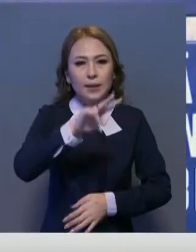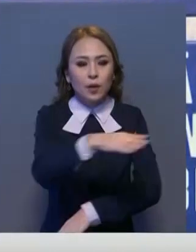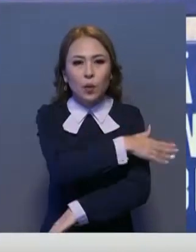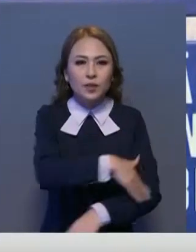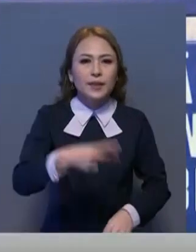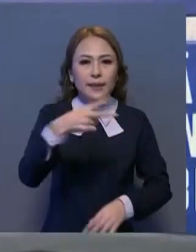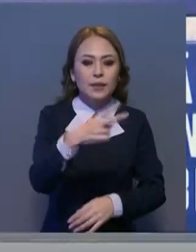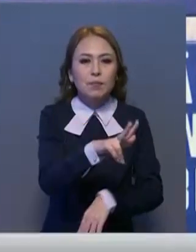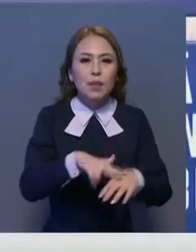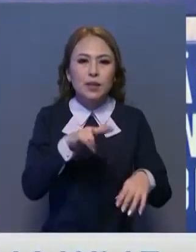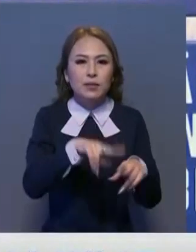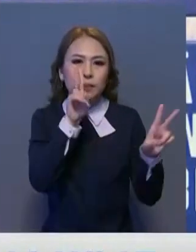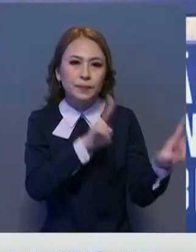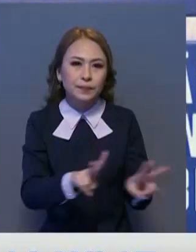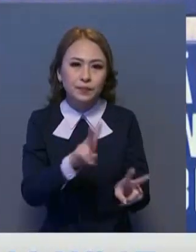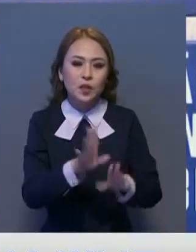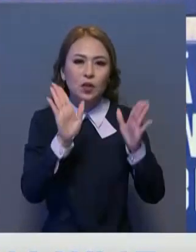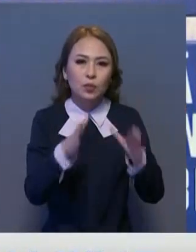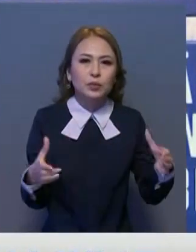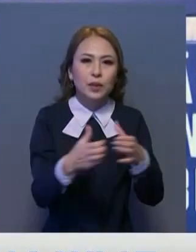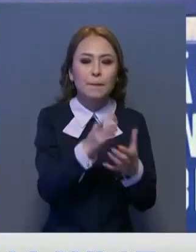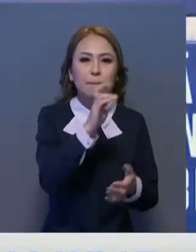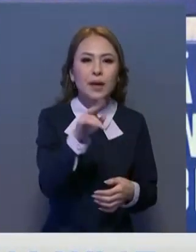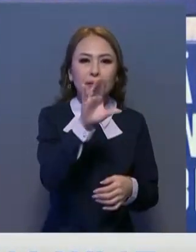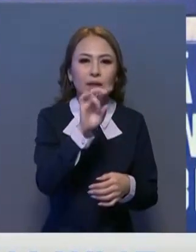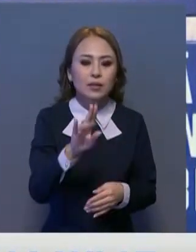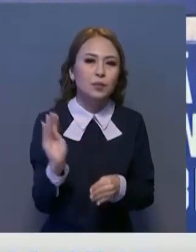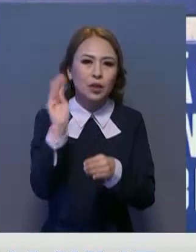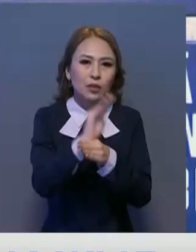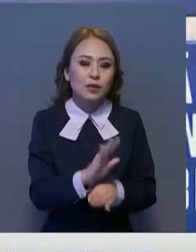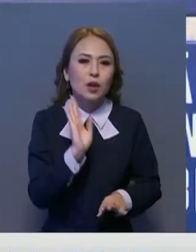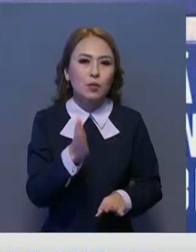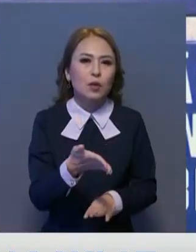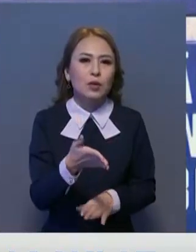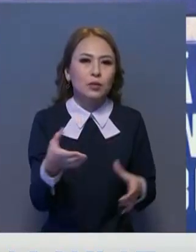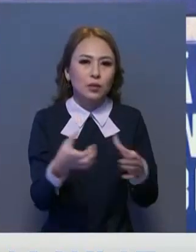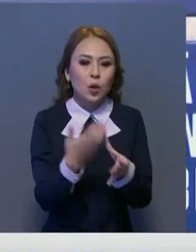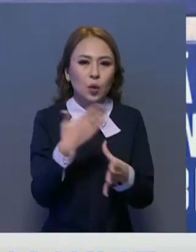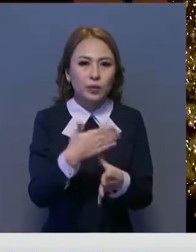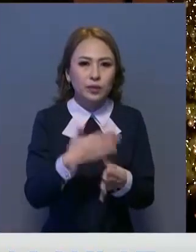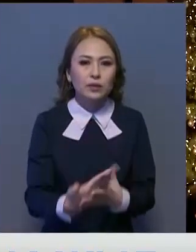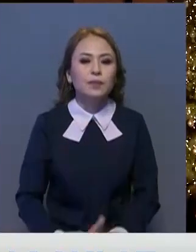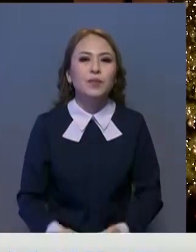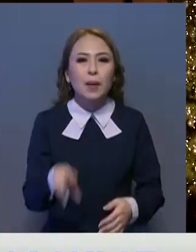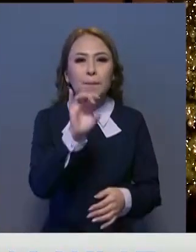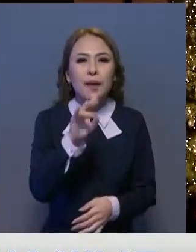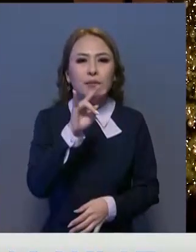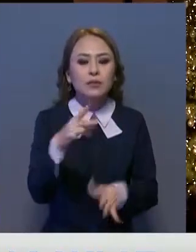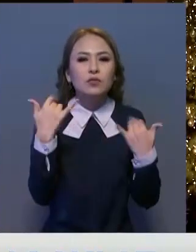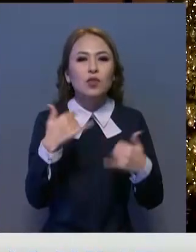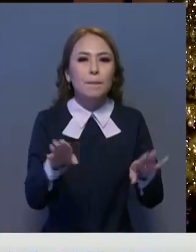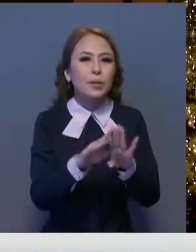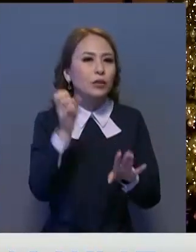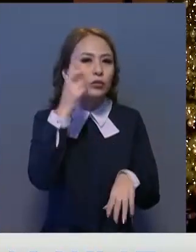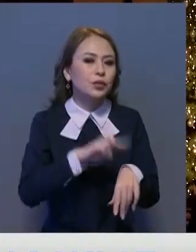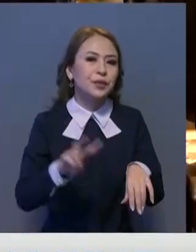2000 полицей күзетеді. Оларға Гессен мен Баден-Бюртенбергтен келген әріптестері көмектеседі. Берлинде бүгін түскі